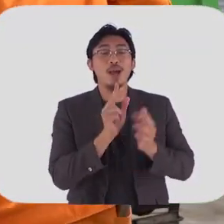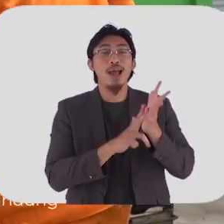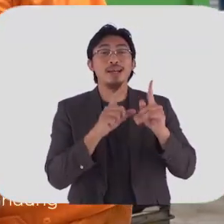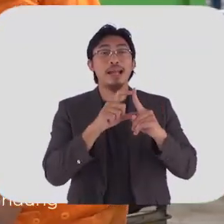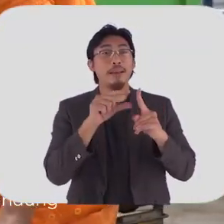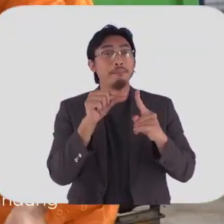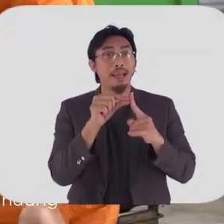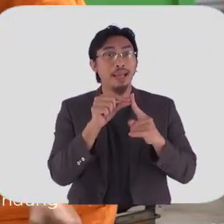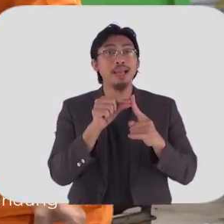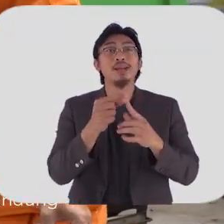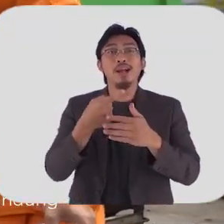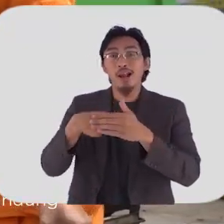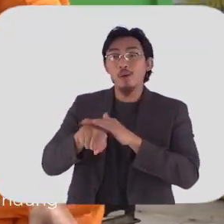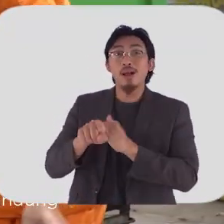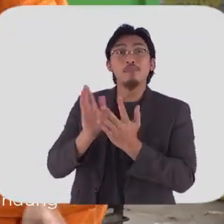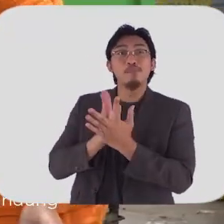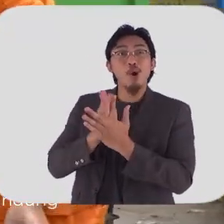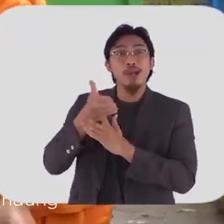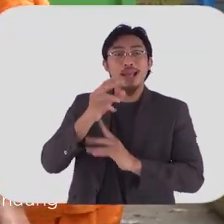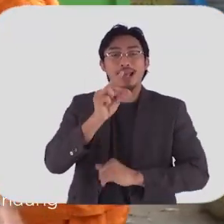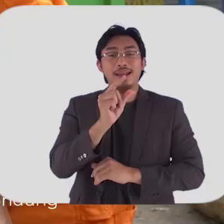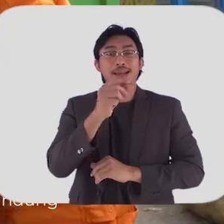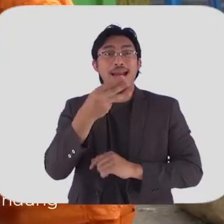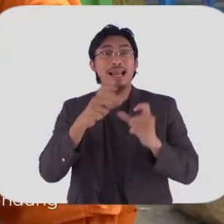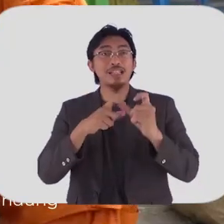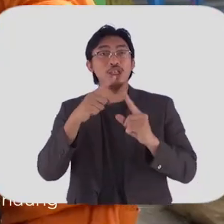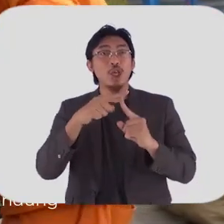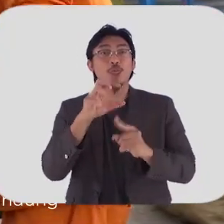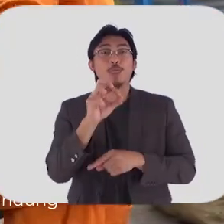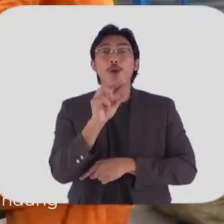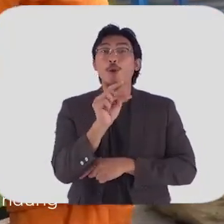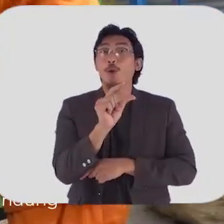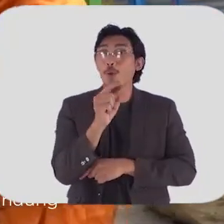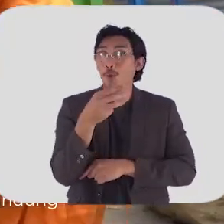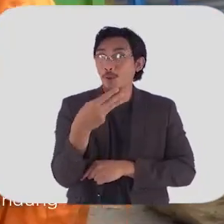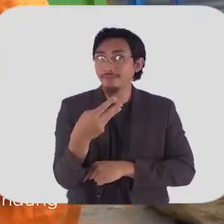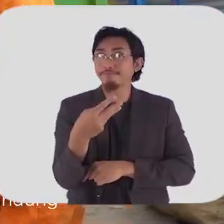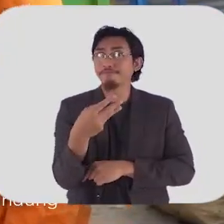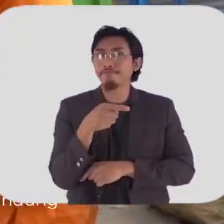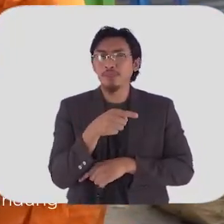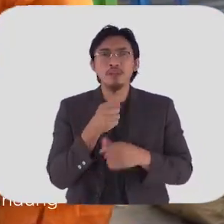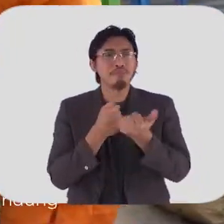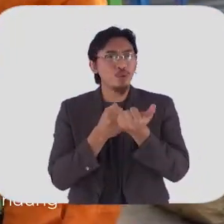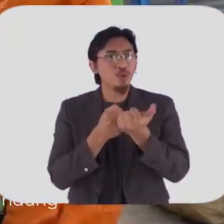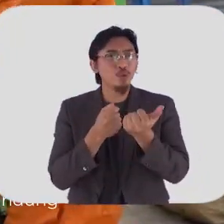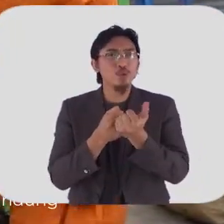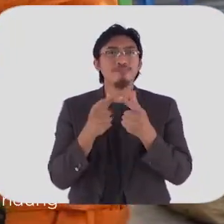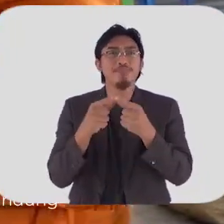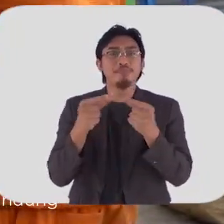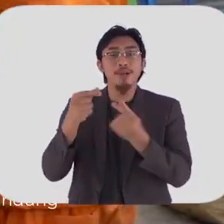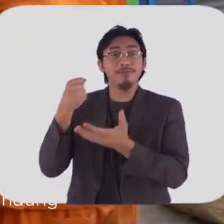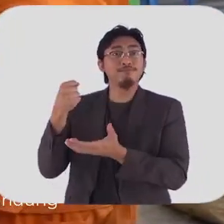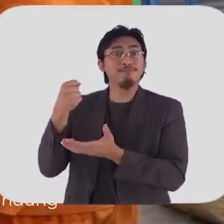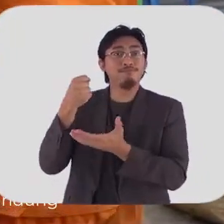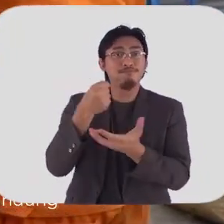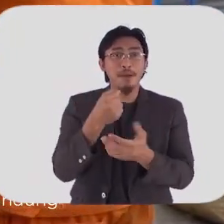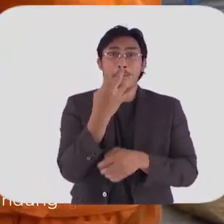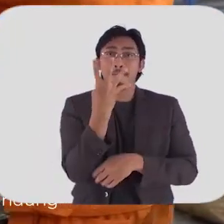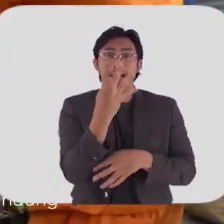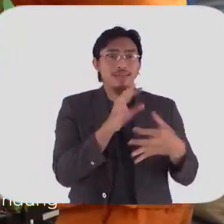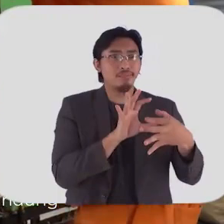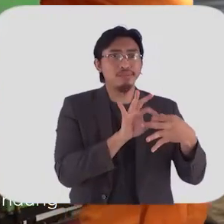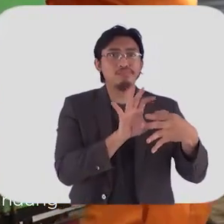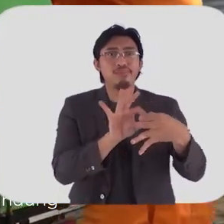UNDP melalui proyek Response Towards COVID-19 Resilience atau RESTORE dengan dukungan Japan